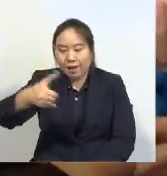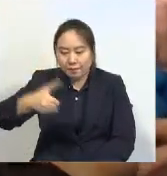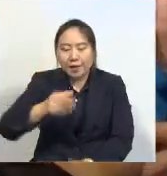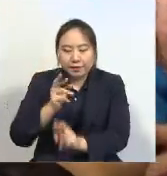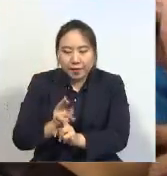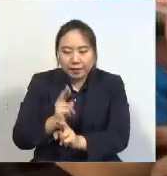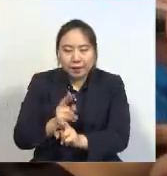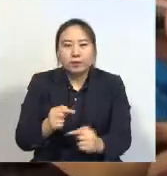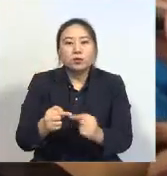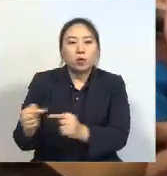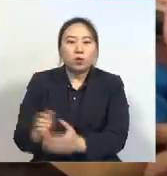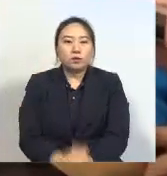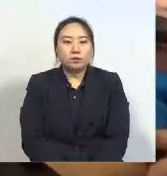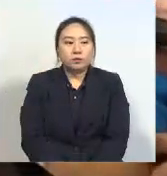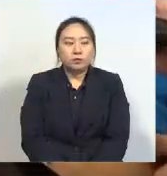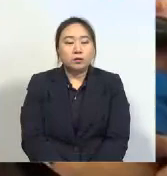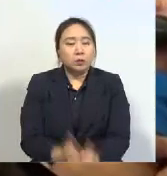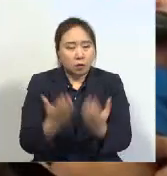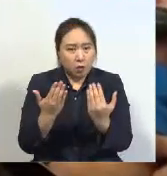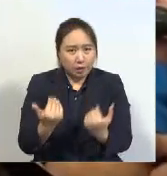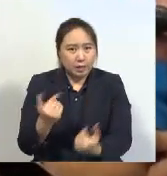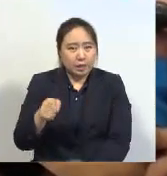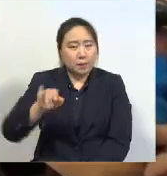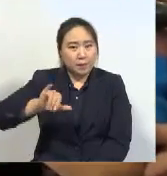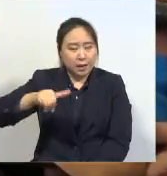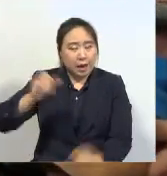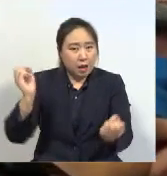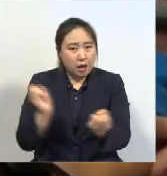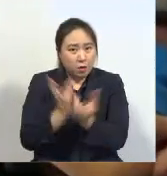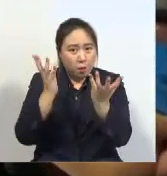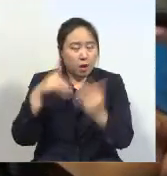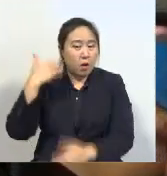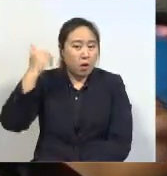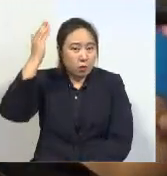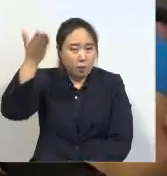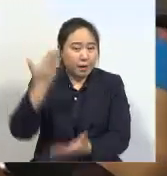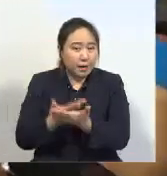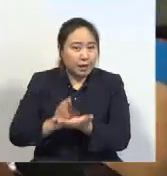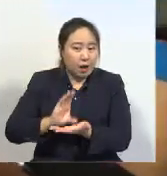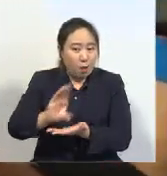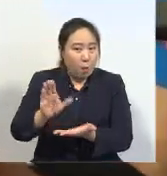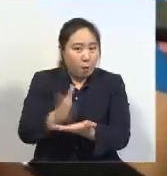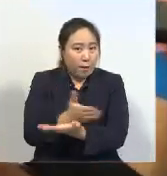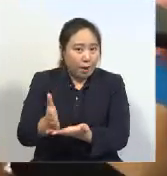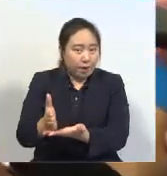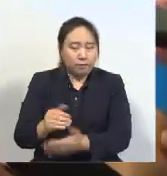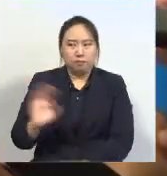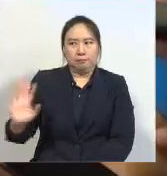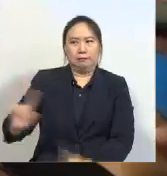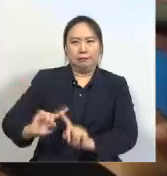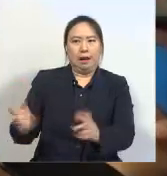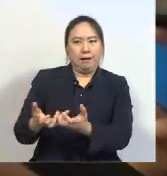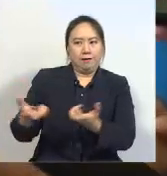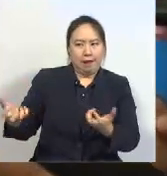นี้มีการวิพากษ์วิจารณ์ว่าพอผลออกมาอย่างนี้อาจจะมีผลกระทบต่อการพิจารณาร่วมรัฐบาล โอ้ยคนละเรื่องกันนี่เรื่องของคณะกรรมการเรื่องนี้ไม่ใช่เรื่อง